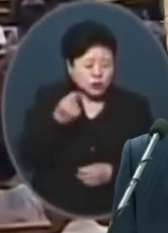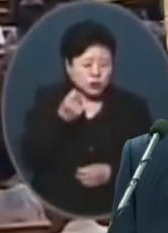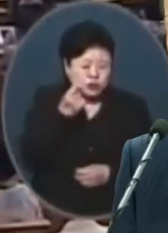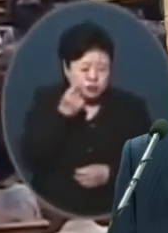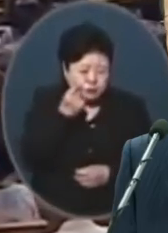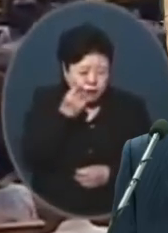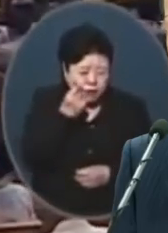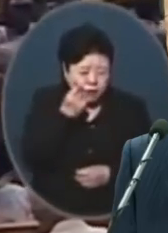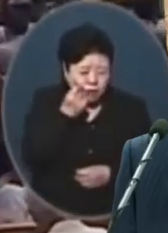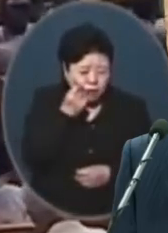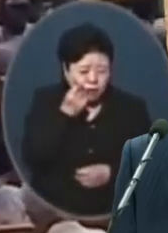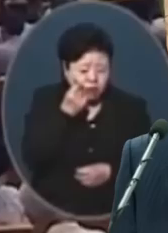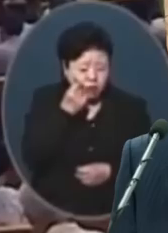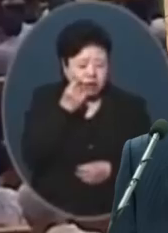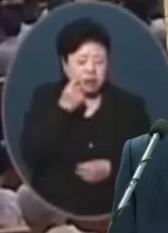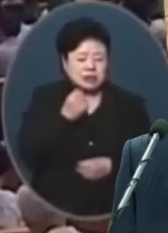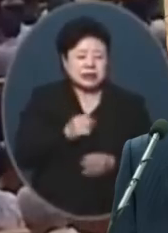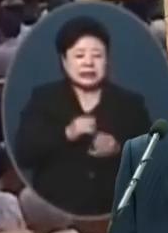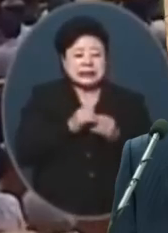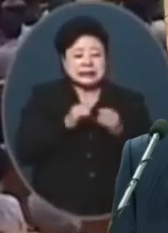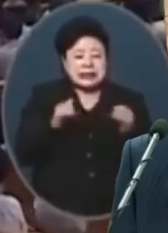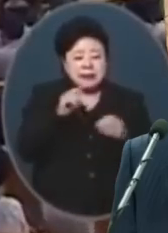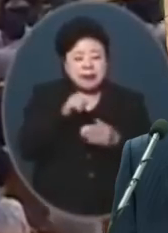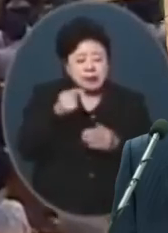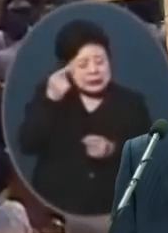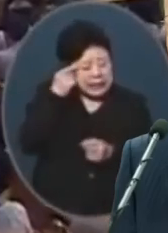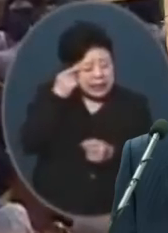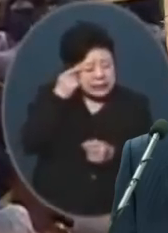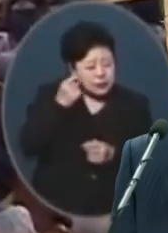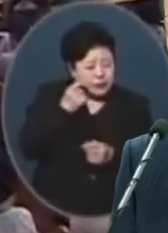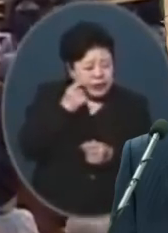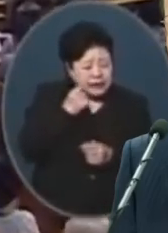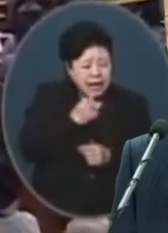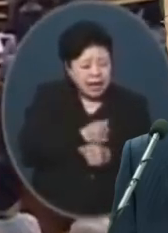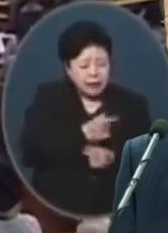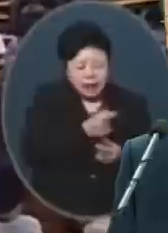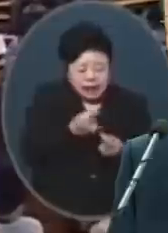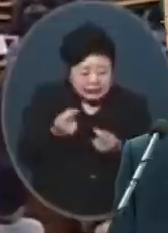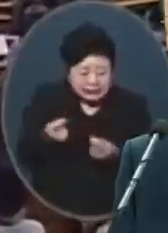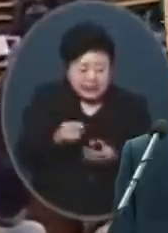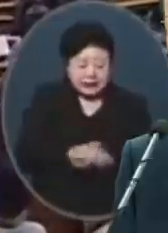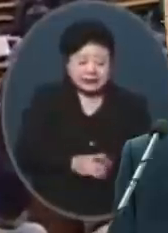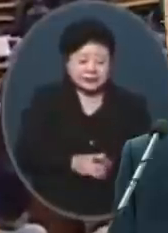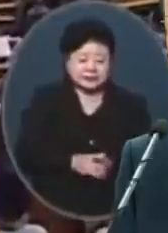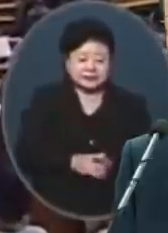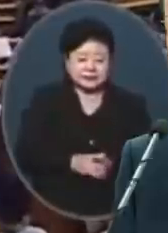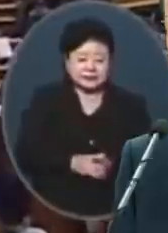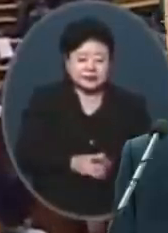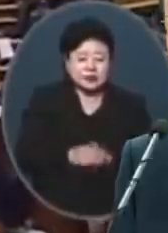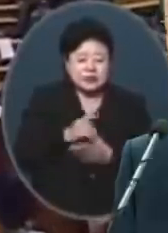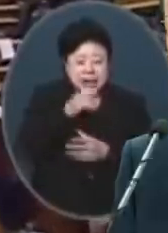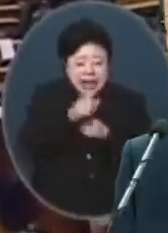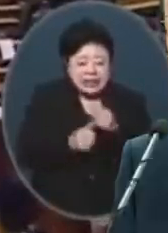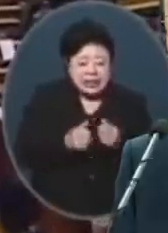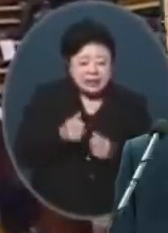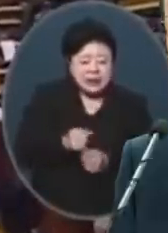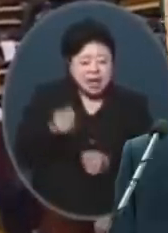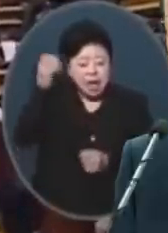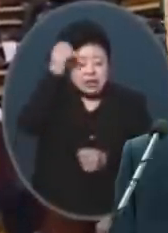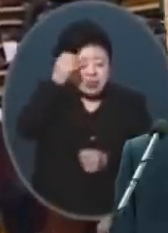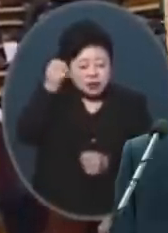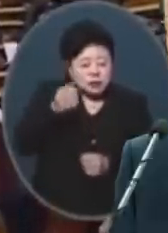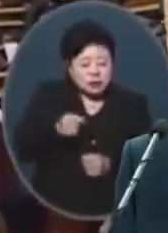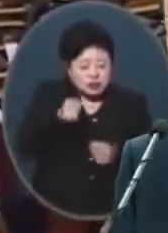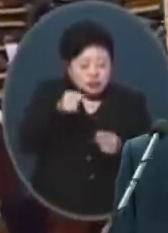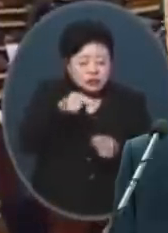못하고 귀로도 듣지 못하고 사람의 마음으로 생각하지도 못했다함과 같은 일 오직 하나님이 성령으로